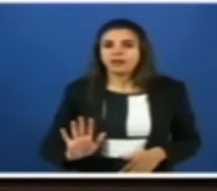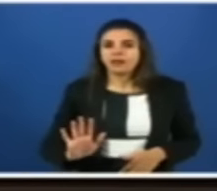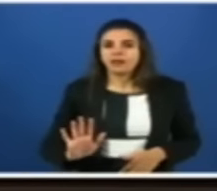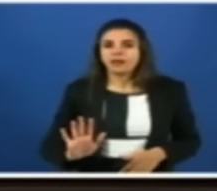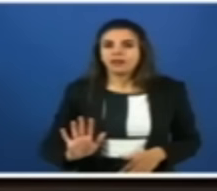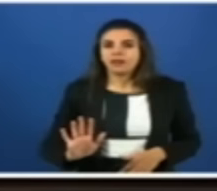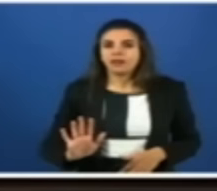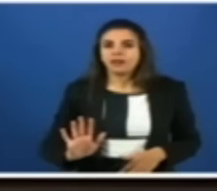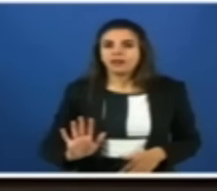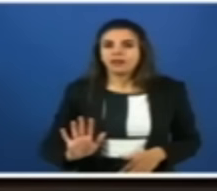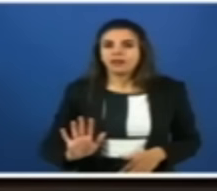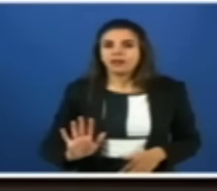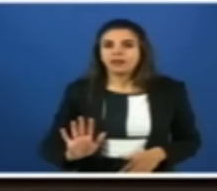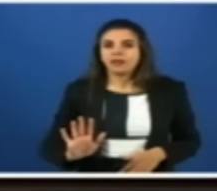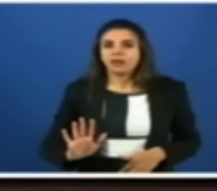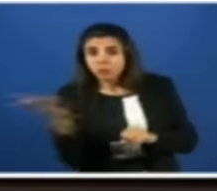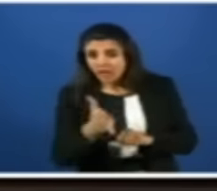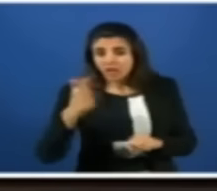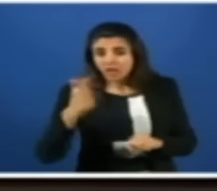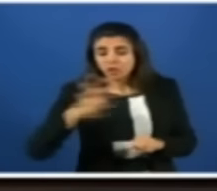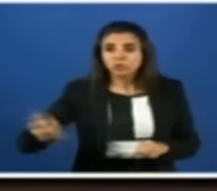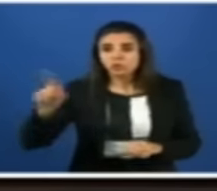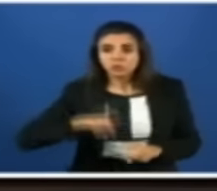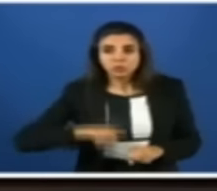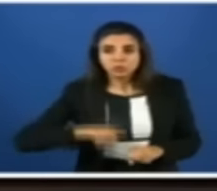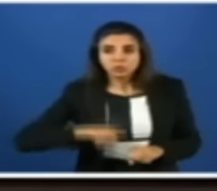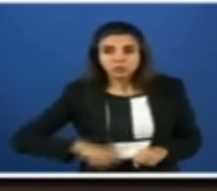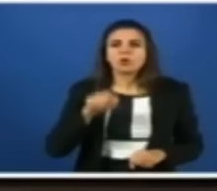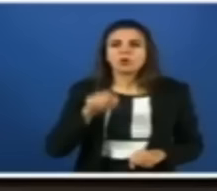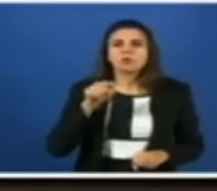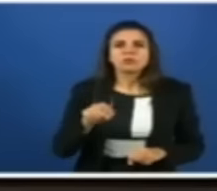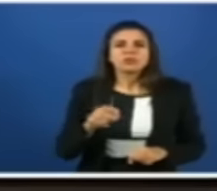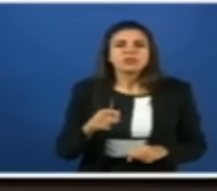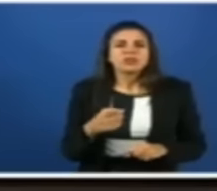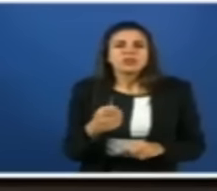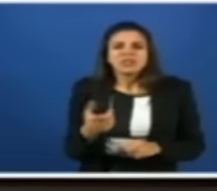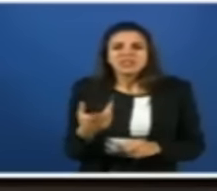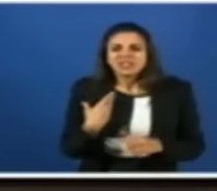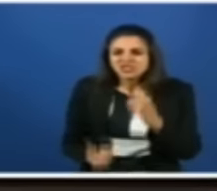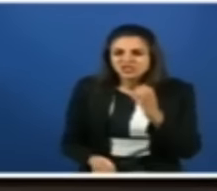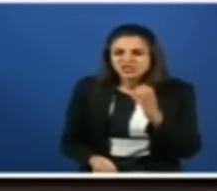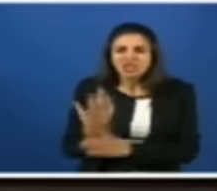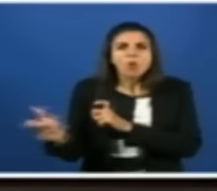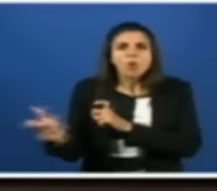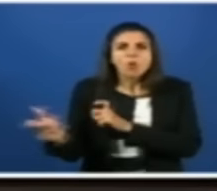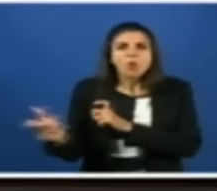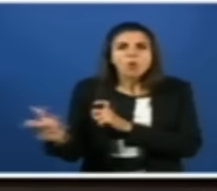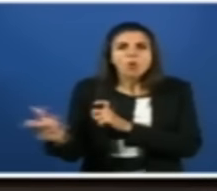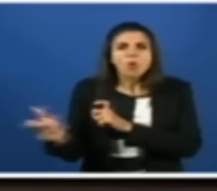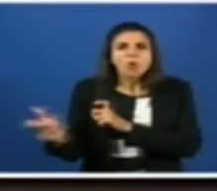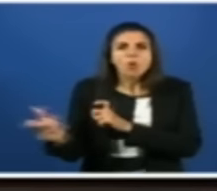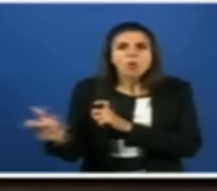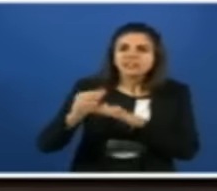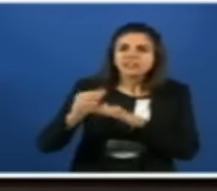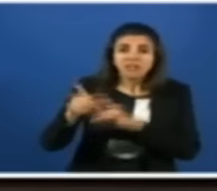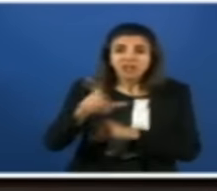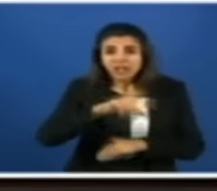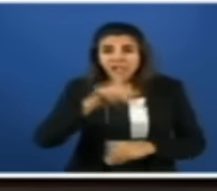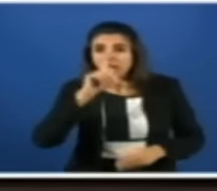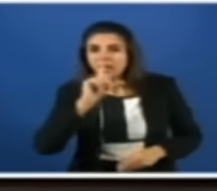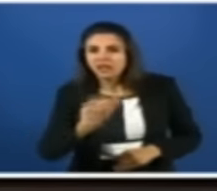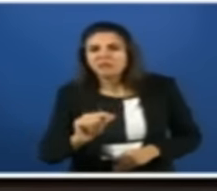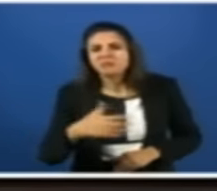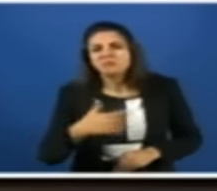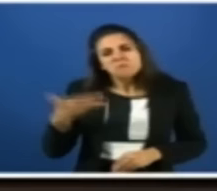haince esir almak isteyen bu karanlık yapının mensuplarını savunmaya kalkmak